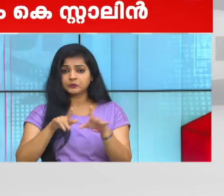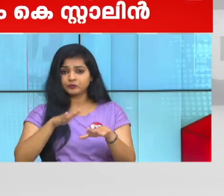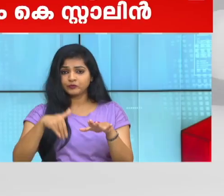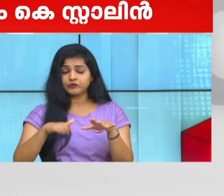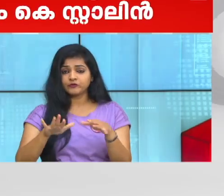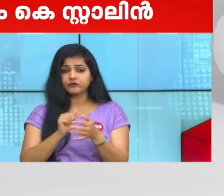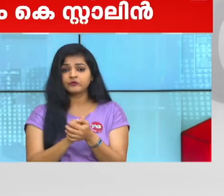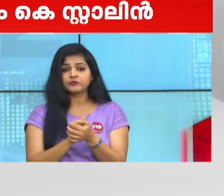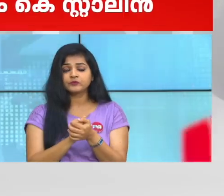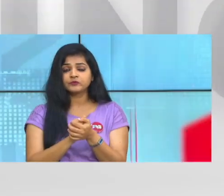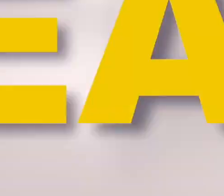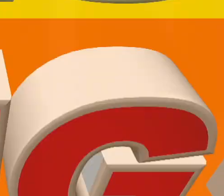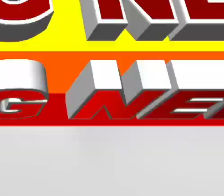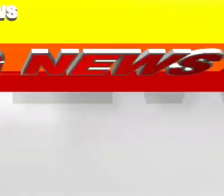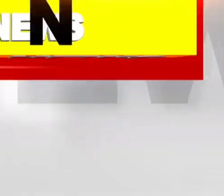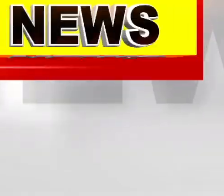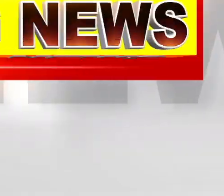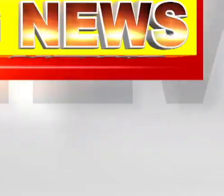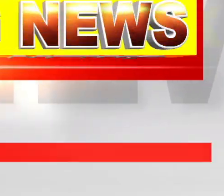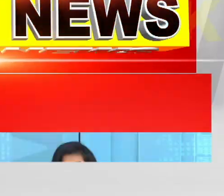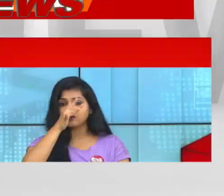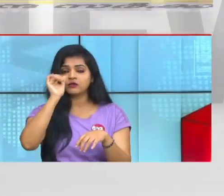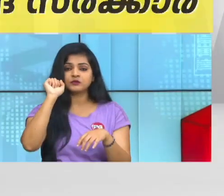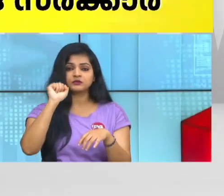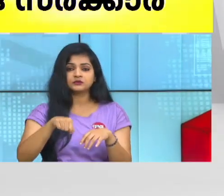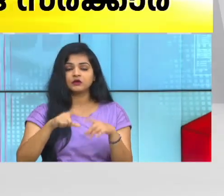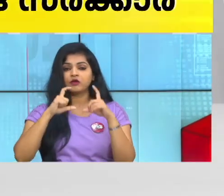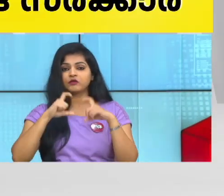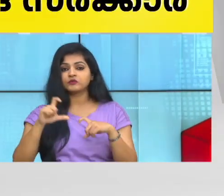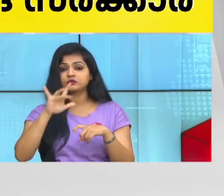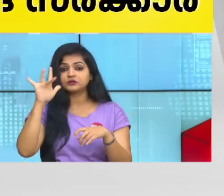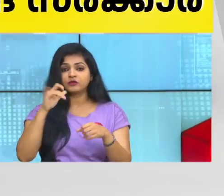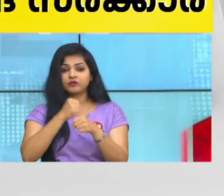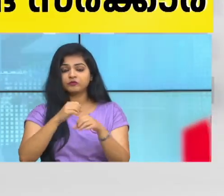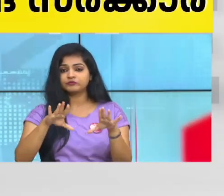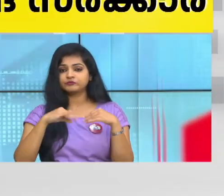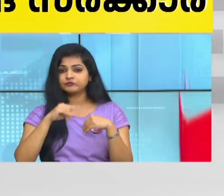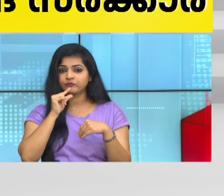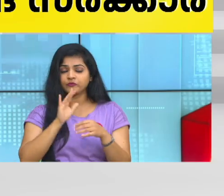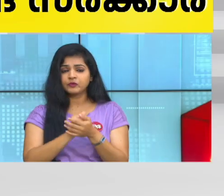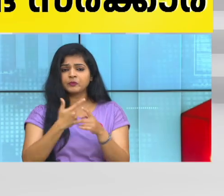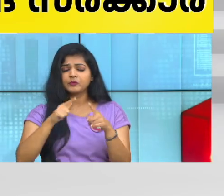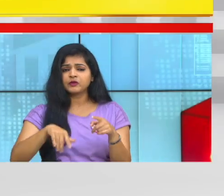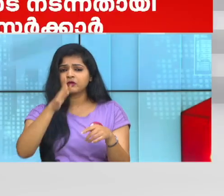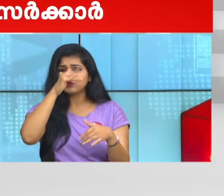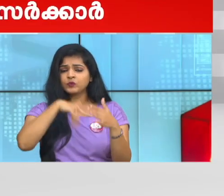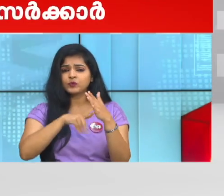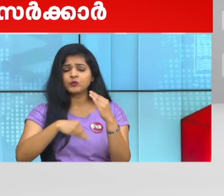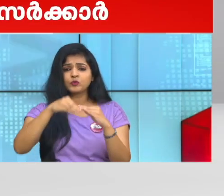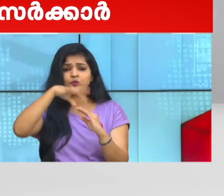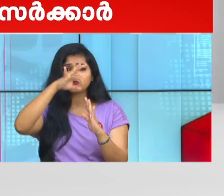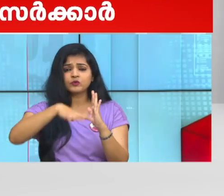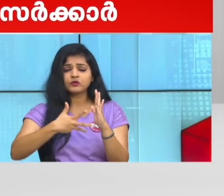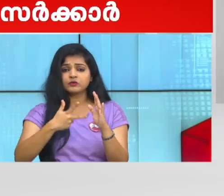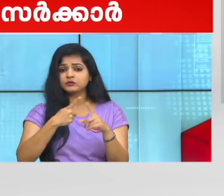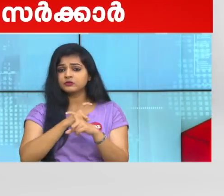നമുക്ക് മുമ്പിലുണ്ട്. അതിനിടയിൽ ആദ്യമായാണ് ക്രമക്കേട് നടന്നു എന്നുള്ള കാര്യം കേന്ദ്രം സമ്മതിക്കുന്നത്. പക്ഷേ അത് ഏത് തരത്തിലുള്ള ക്രമക്കേട്, ഏത് സ്വഭാവത്തിലുള്ളത്